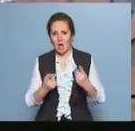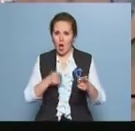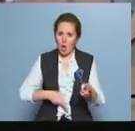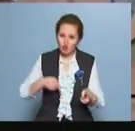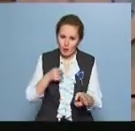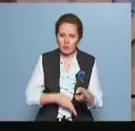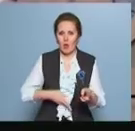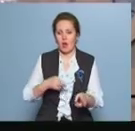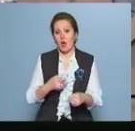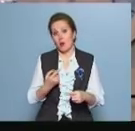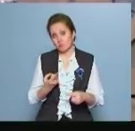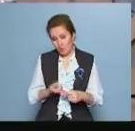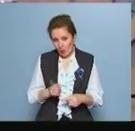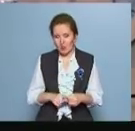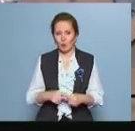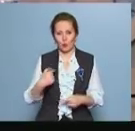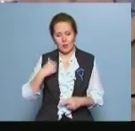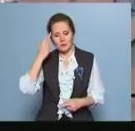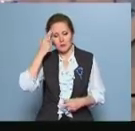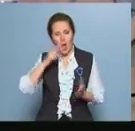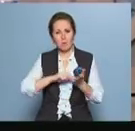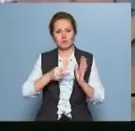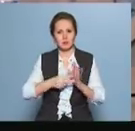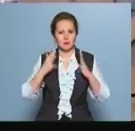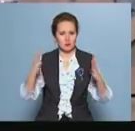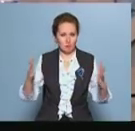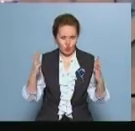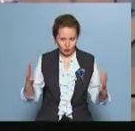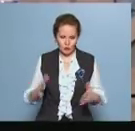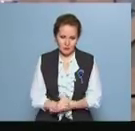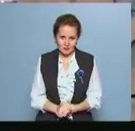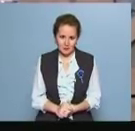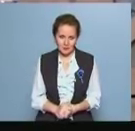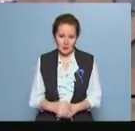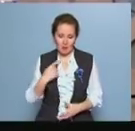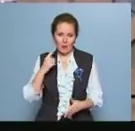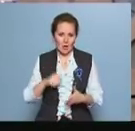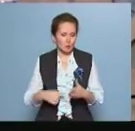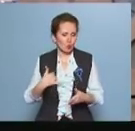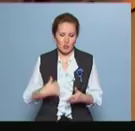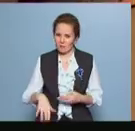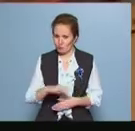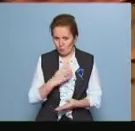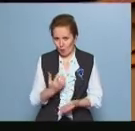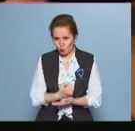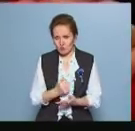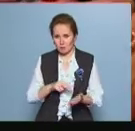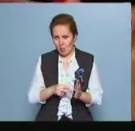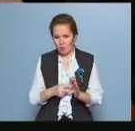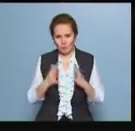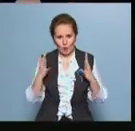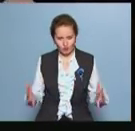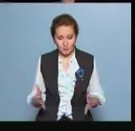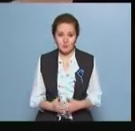Поэтому по-прежнему амбиции, чтобы Удмуртия стала туристической мекой страны. Для этого у нас и возможности, повторюсь, есть. Всего